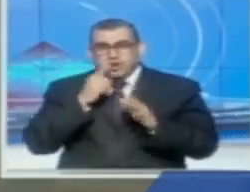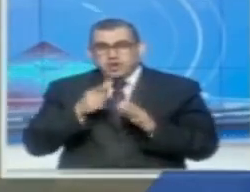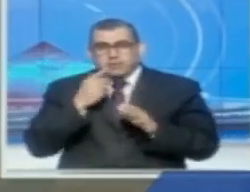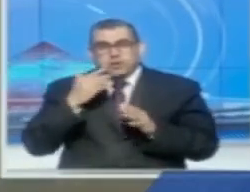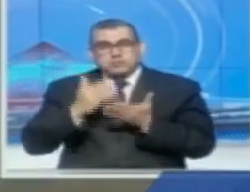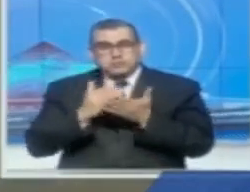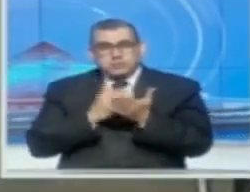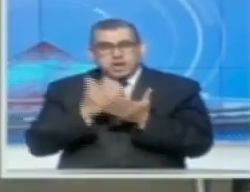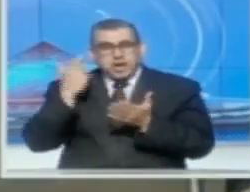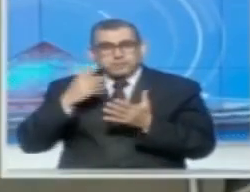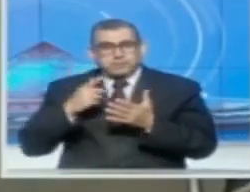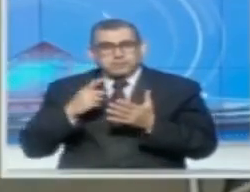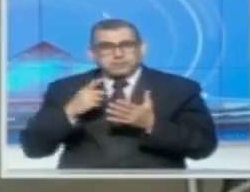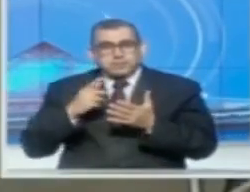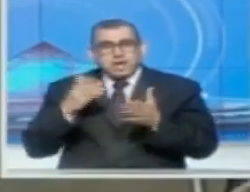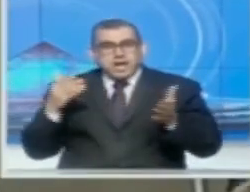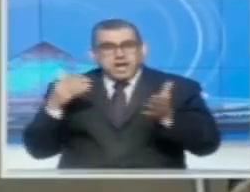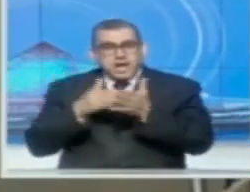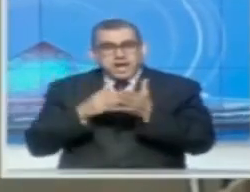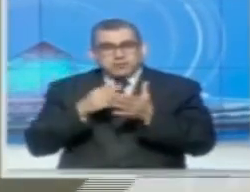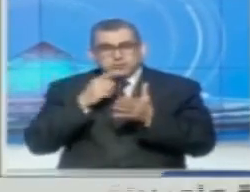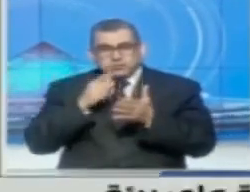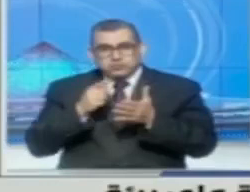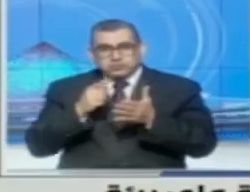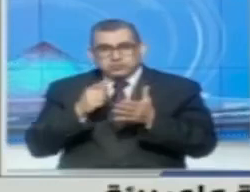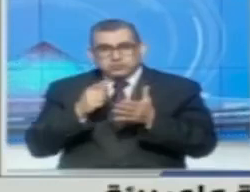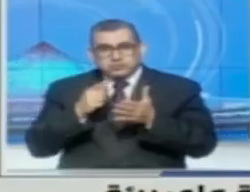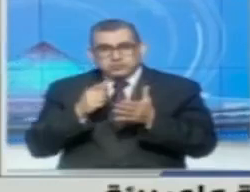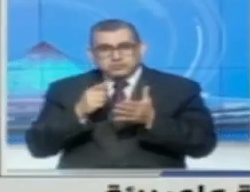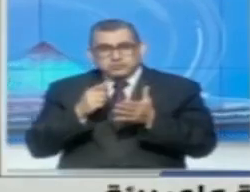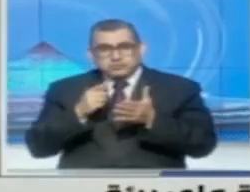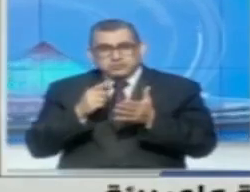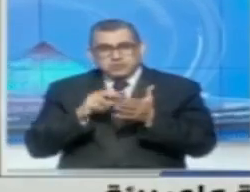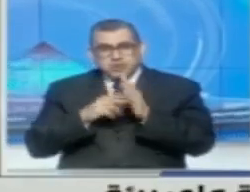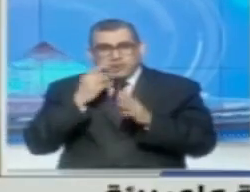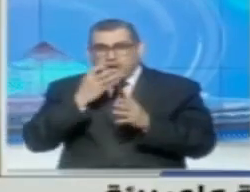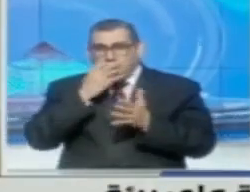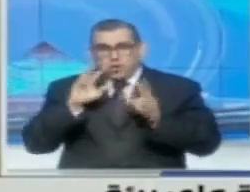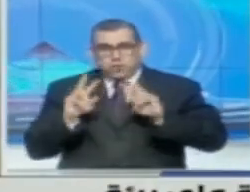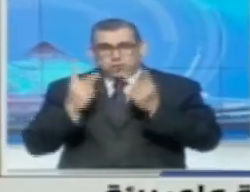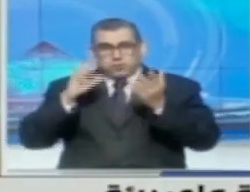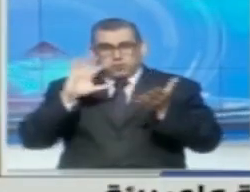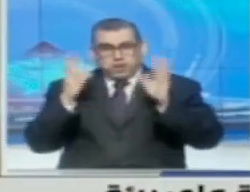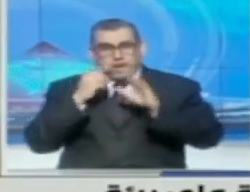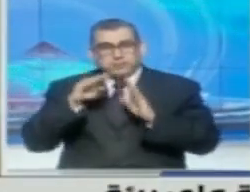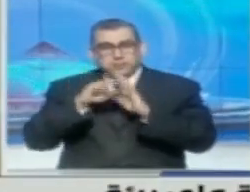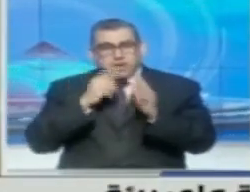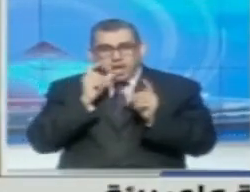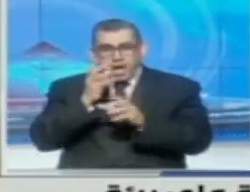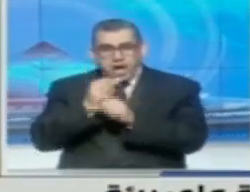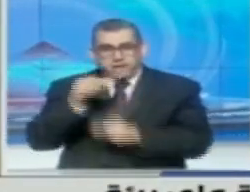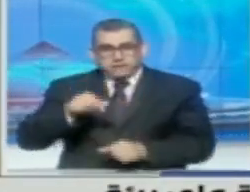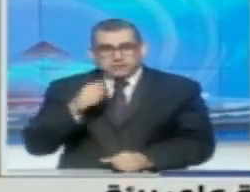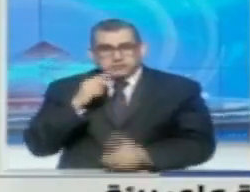في البحر الأحمر ستكون آخر شعاب على وجه الأرض تتأثر بأثار تغير المناخ، مما يجعلنا أن احنا نحافظ عليها